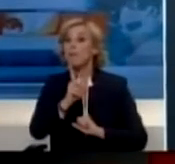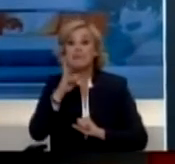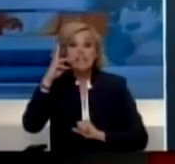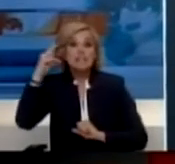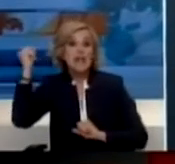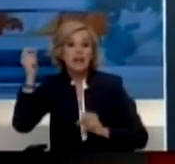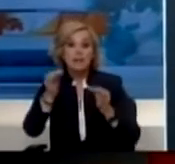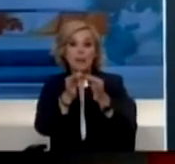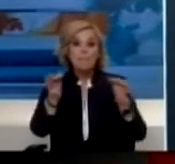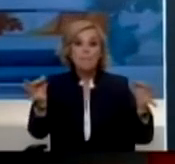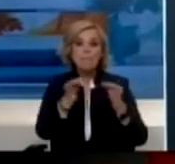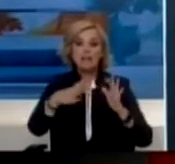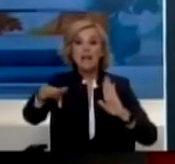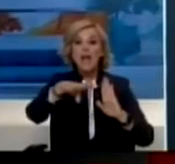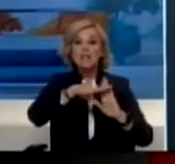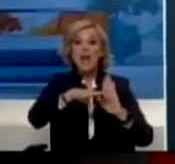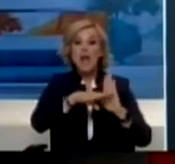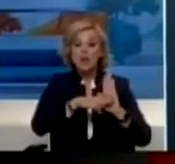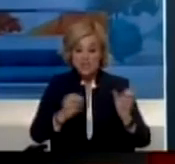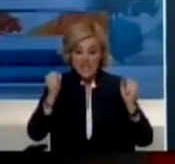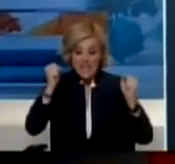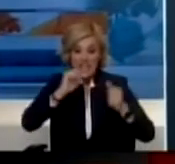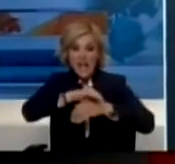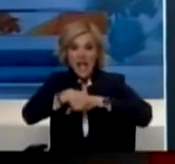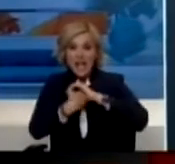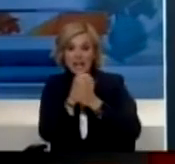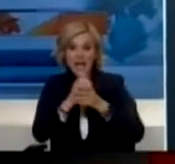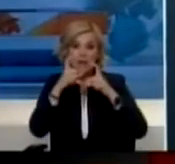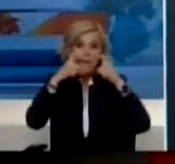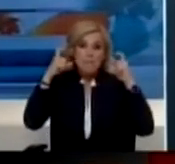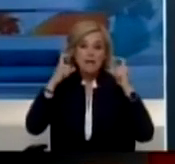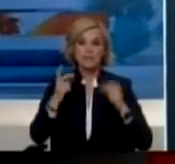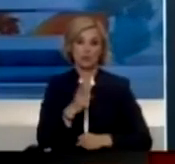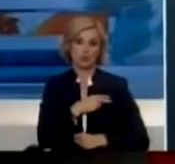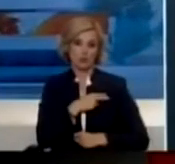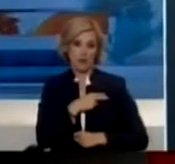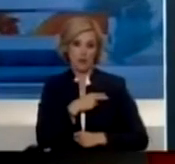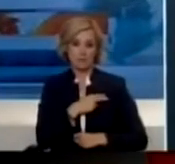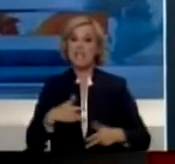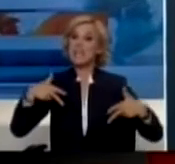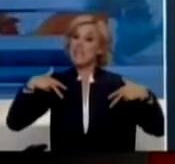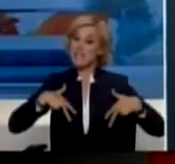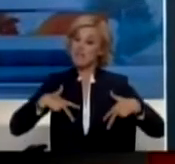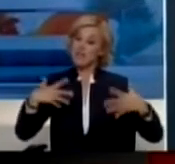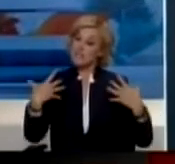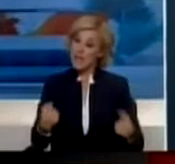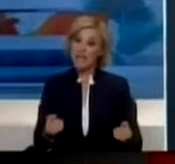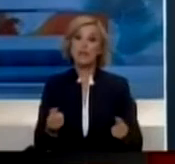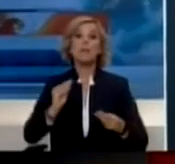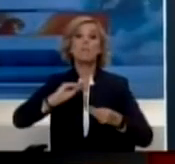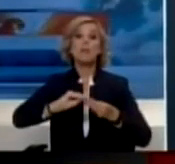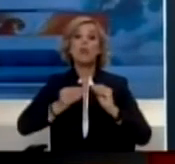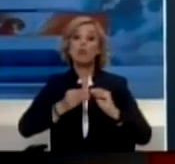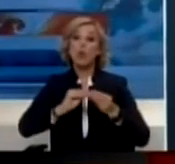τηρηθούν τα μέτρα και οι κανόνες υγιεινής που πρέπει να ακολουθούμε στο εξής. Η κυβέρνηση μεθοδικά και λαμβάνοντας υπόψη όλα